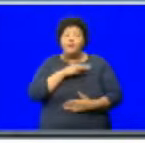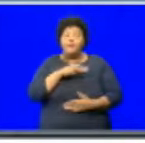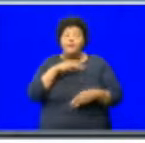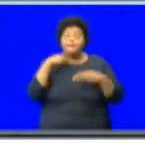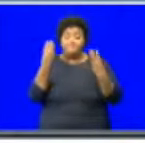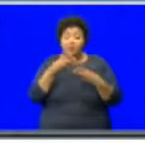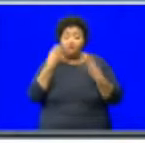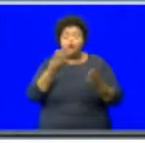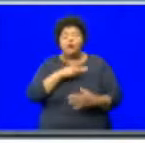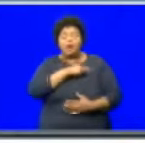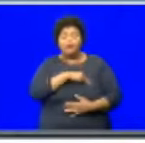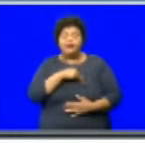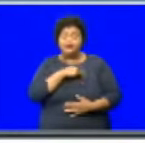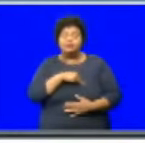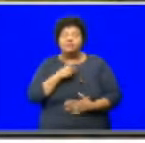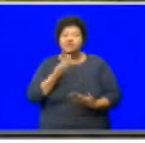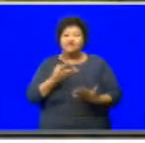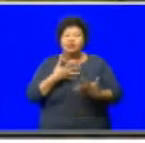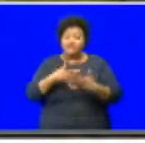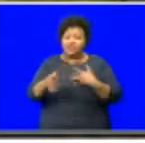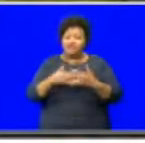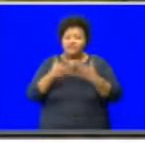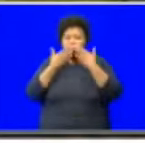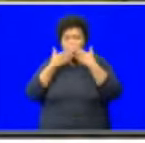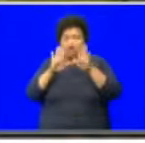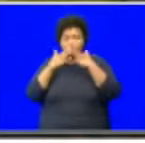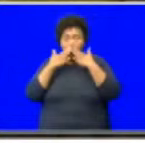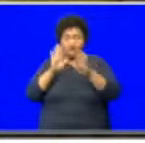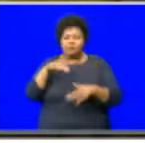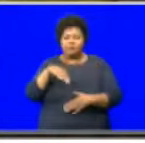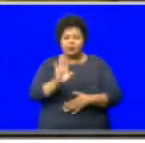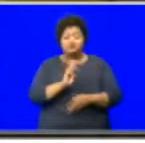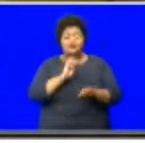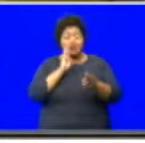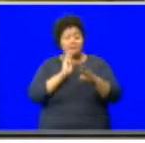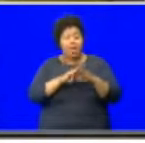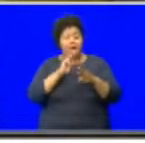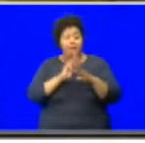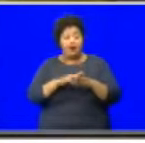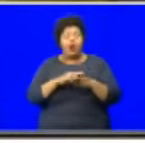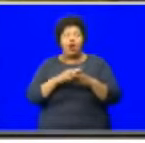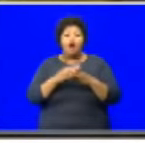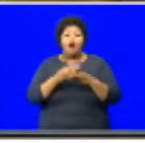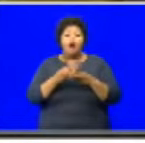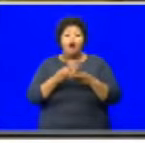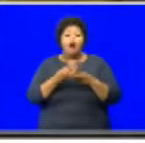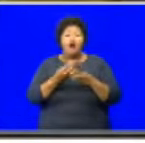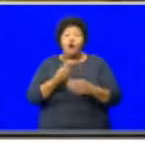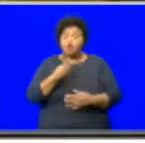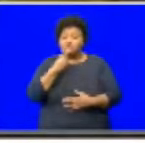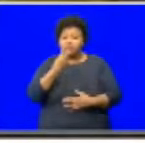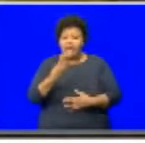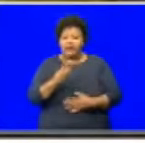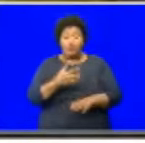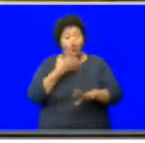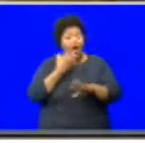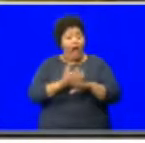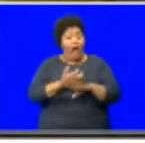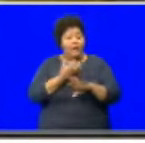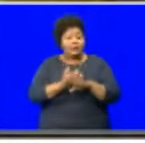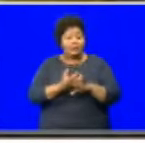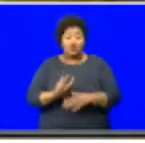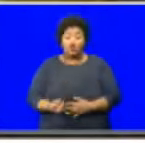kweye iNkosi yawumbusisa ngalokho. Unina walabantwana uthi kulukhuni kakhulu ukukhulisa abantwana labathathu